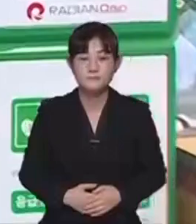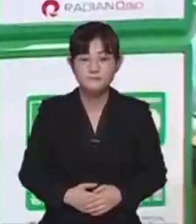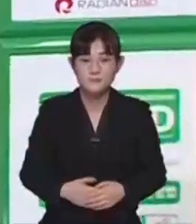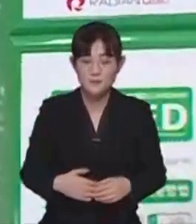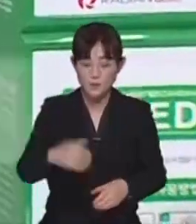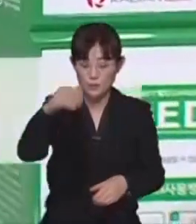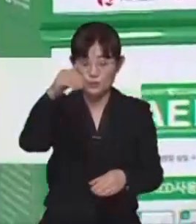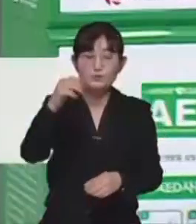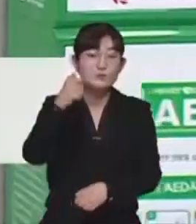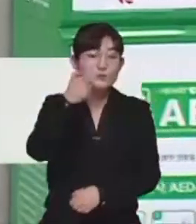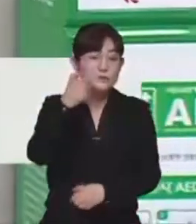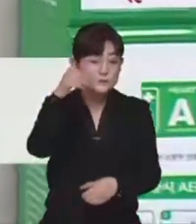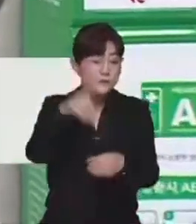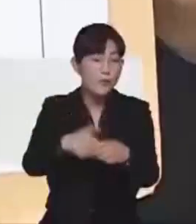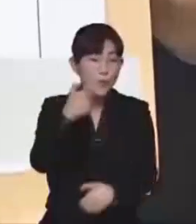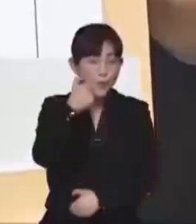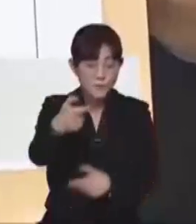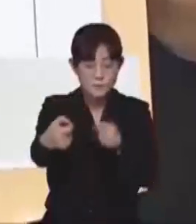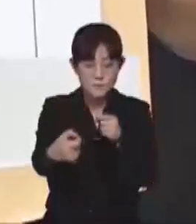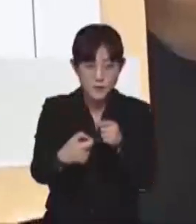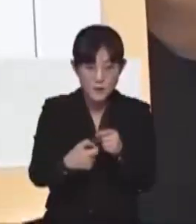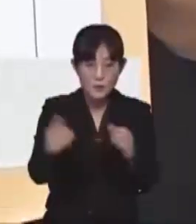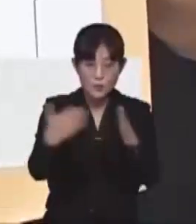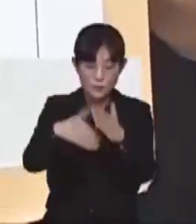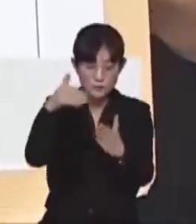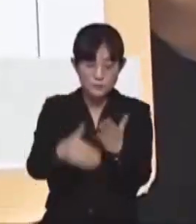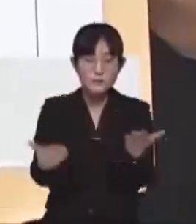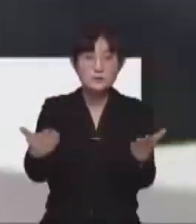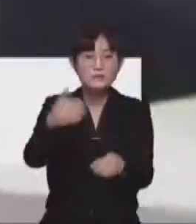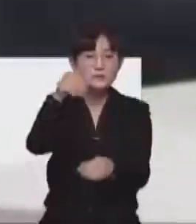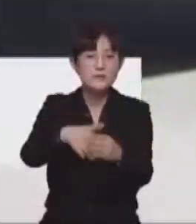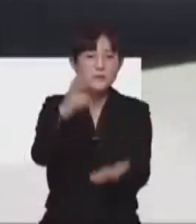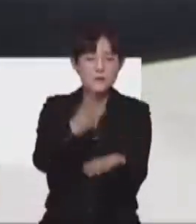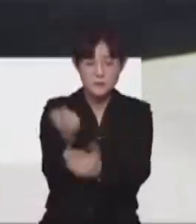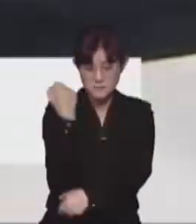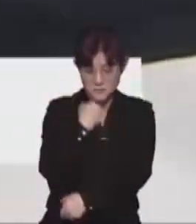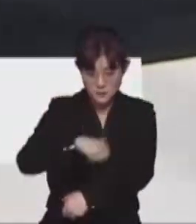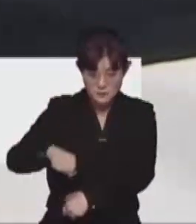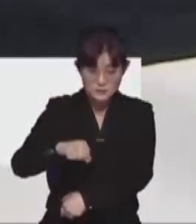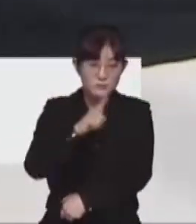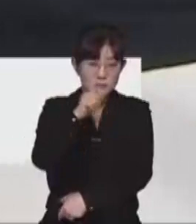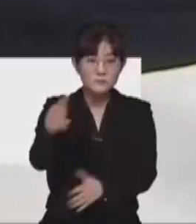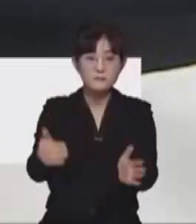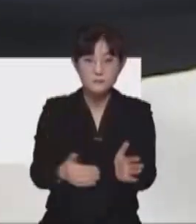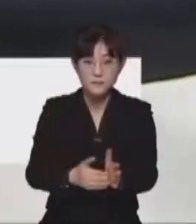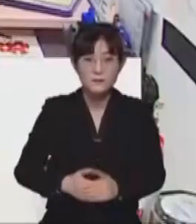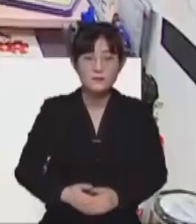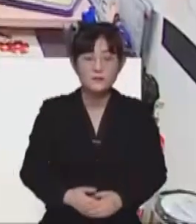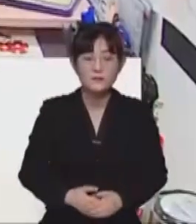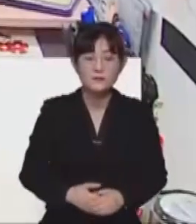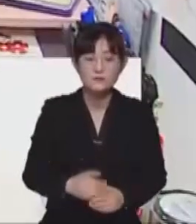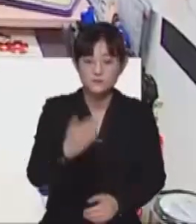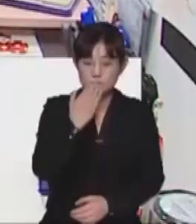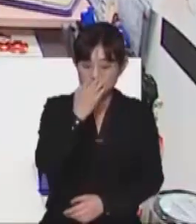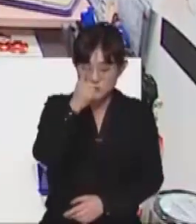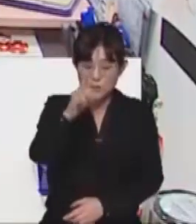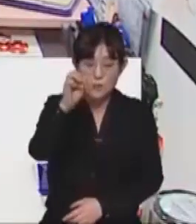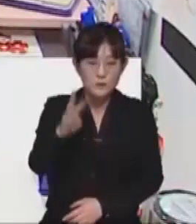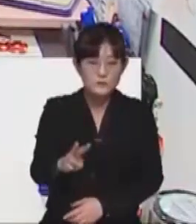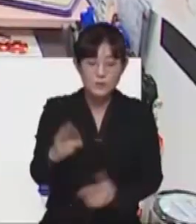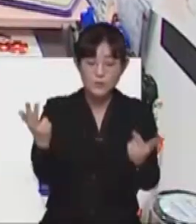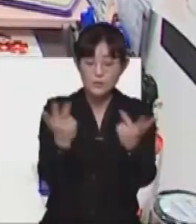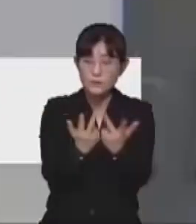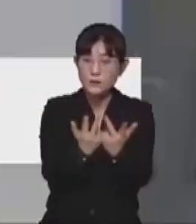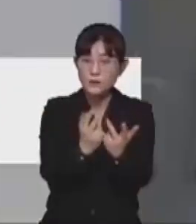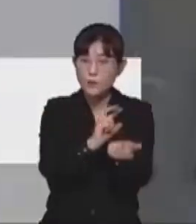총선을 50일 앞두고 공직선거법 위반 혐의의 고발장이 경찰에 접수됐습니다. 순천 광양 곡성 구례갑